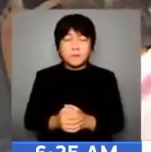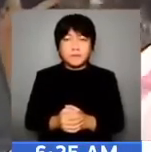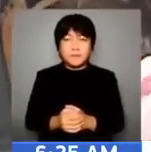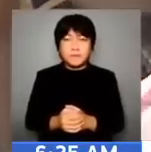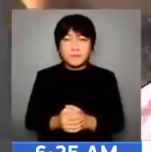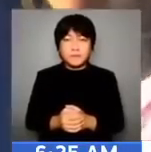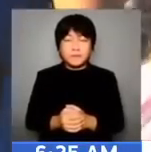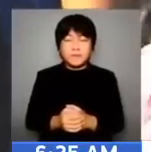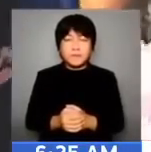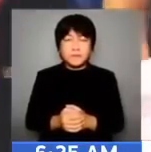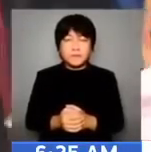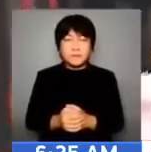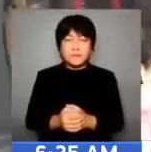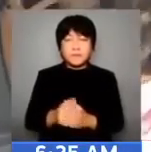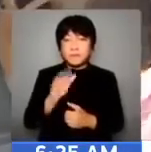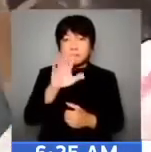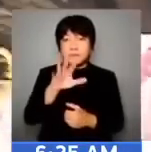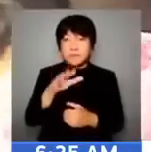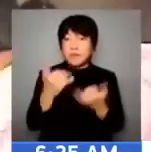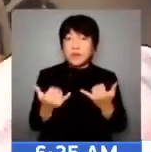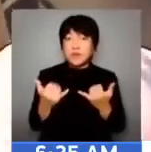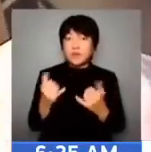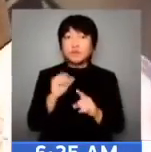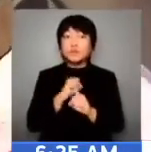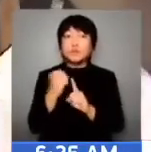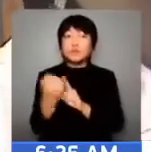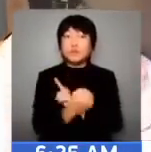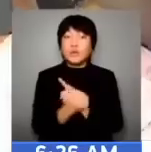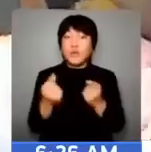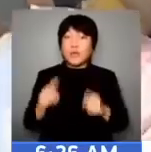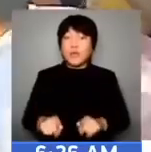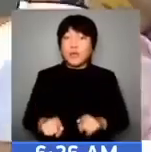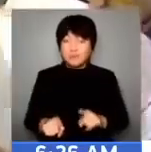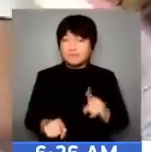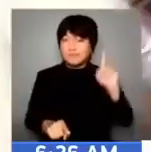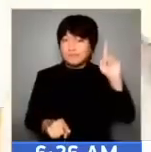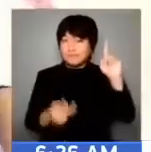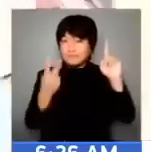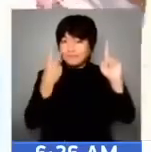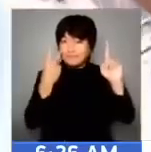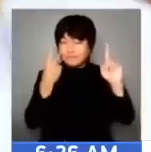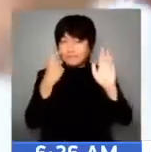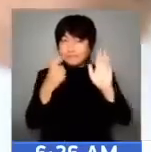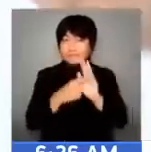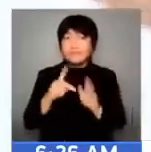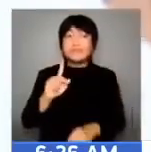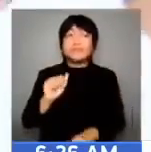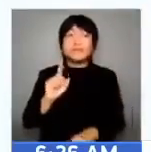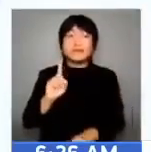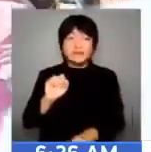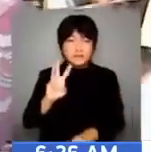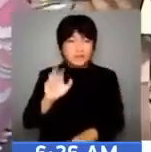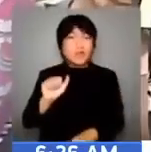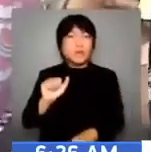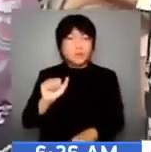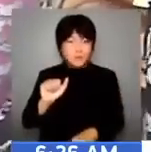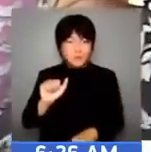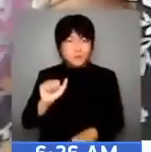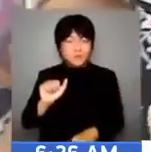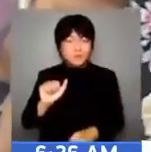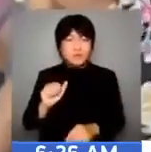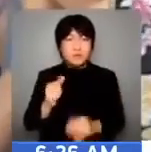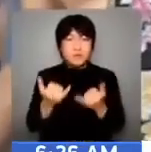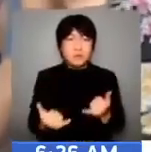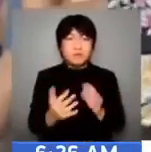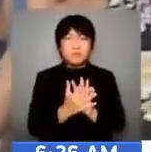Samantala, Susan, ito yung sitwasyon dito sa labas ng Kadiwa store. Mahababa na po yung pila ng mga bibili ng murang bigas tulad ng mga